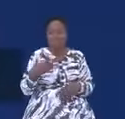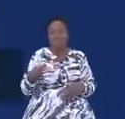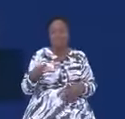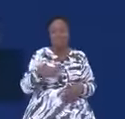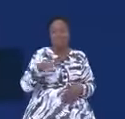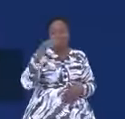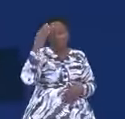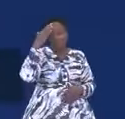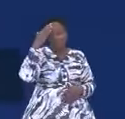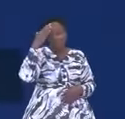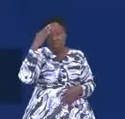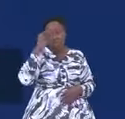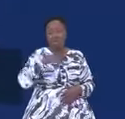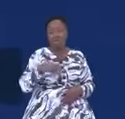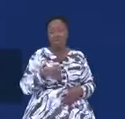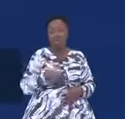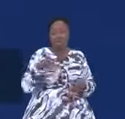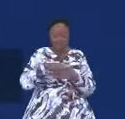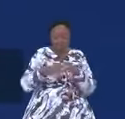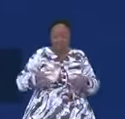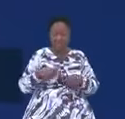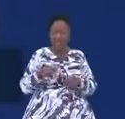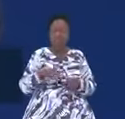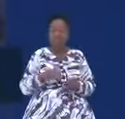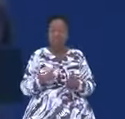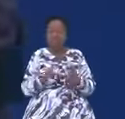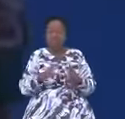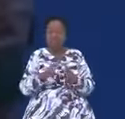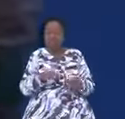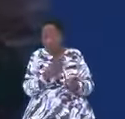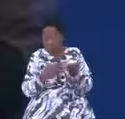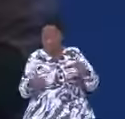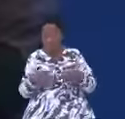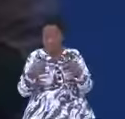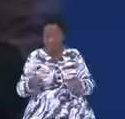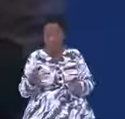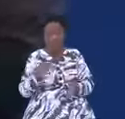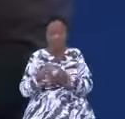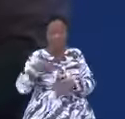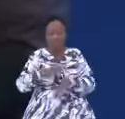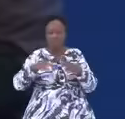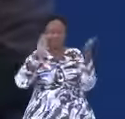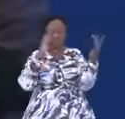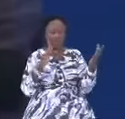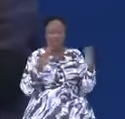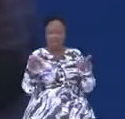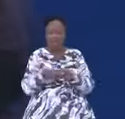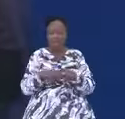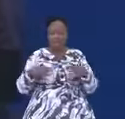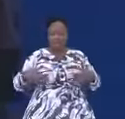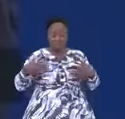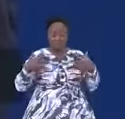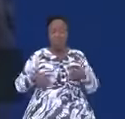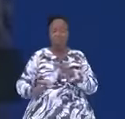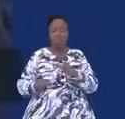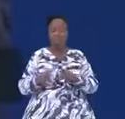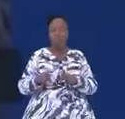se passent que nous n'avions pas nous ne prévoyons pas comme les jeux je n'espérais pas ça